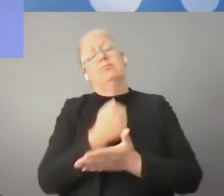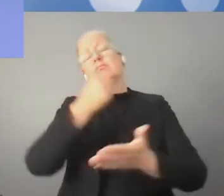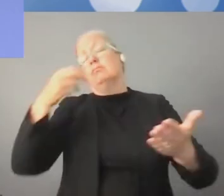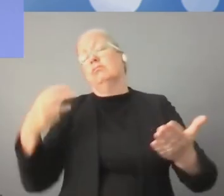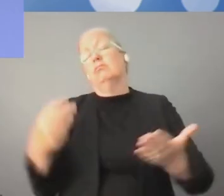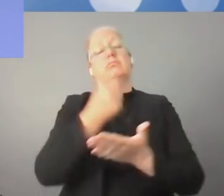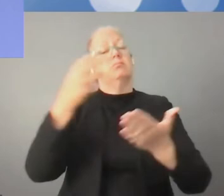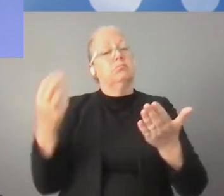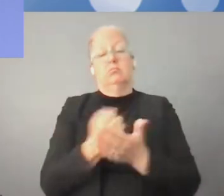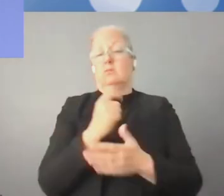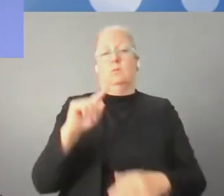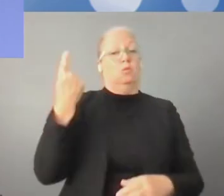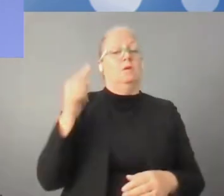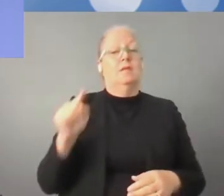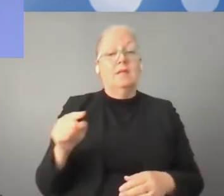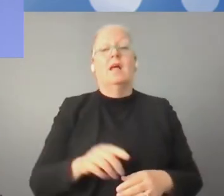de 18 ans.